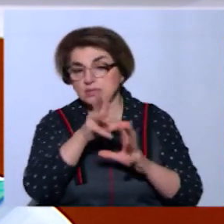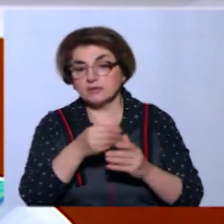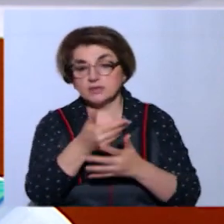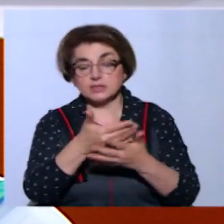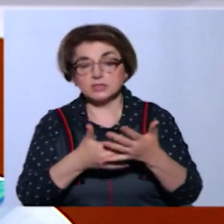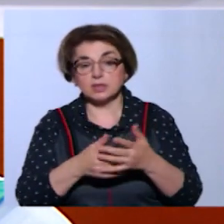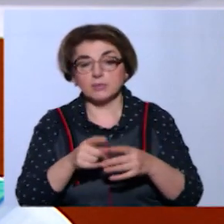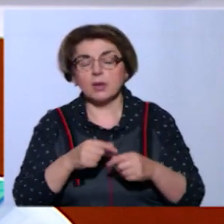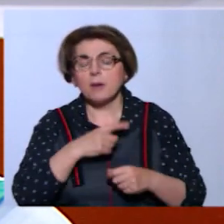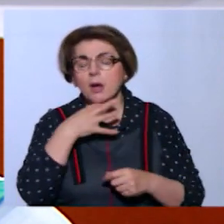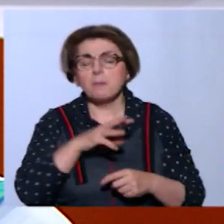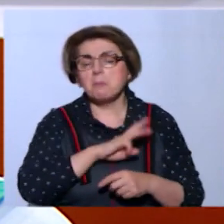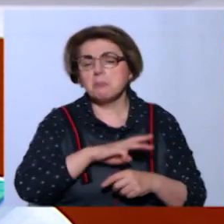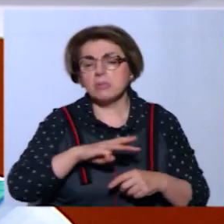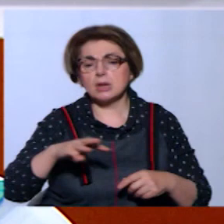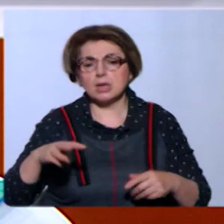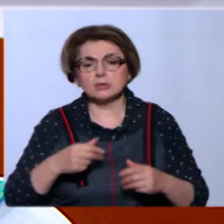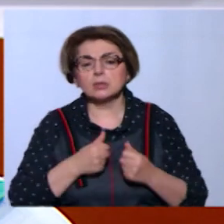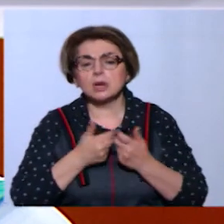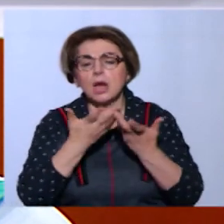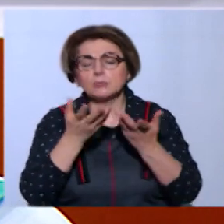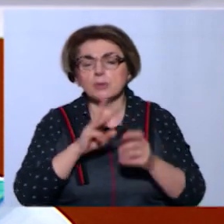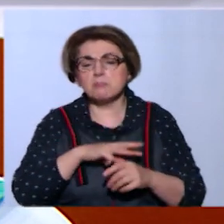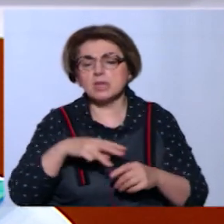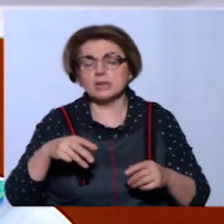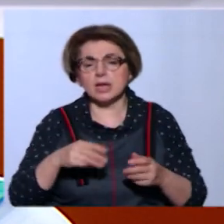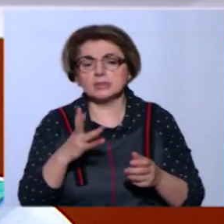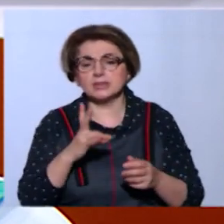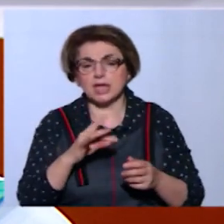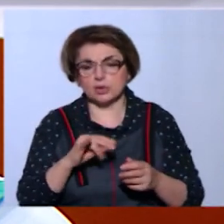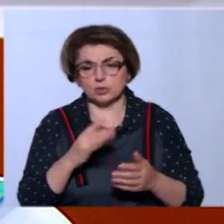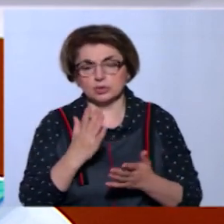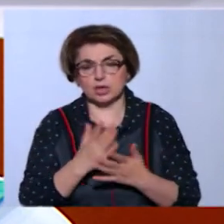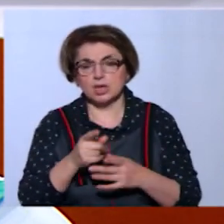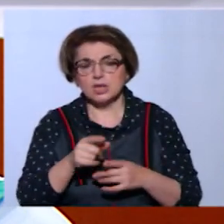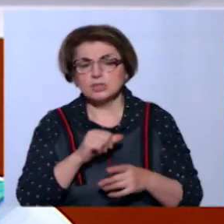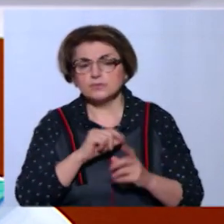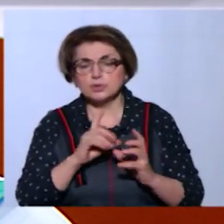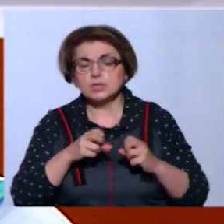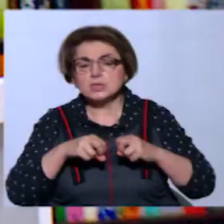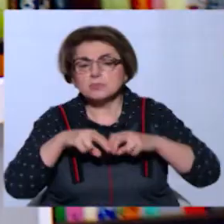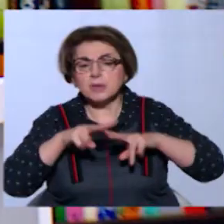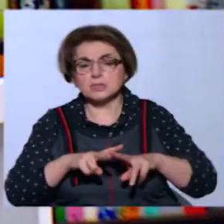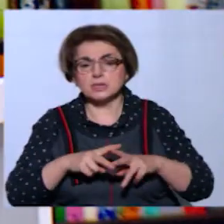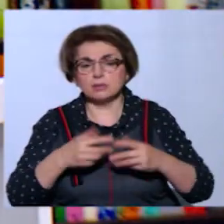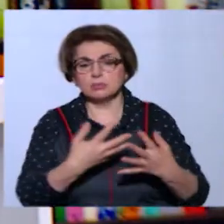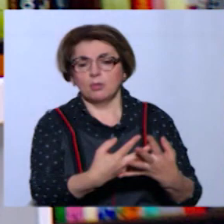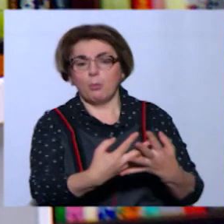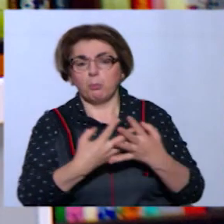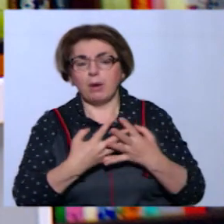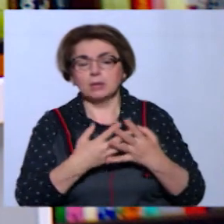არის მილიარდობით, რამდენიმე მილიარდი ნეირონი და აი ეს ნეირონები ქმნიან ბადეს და